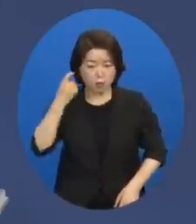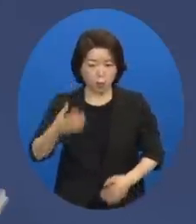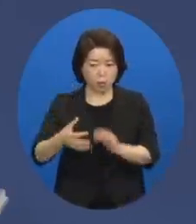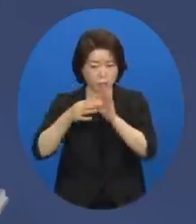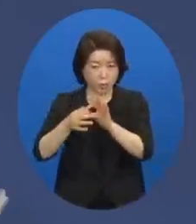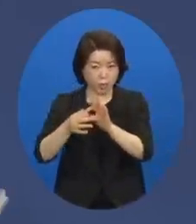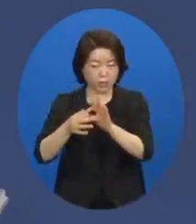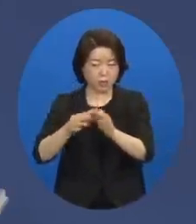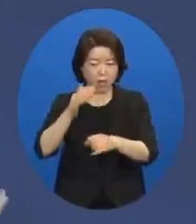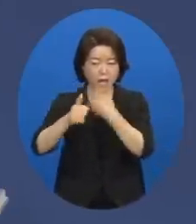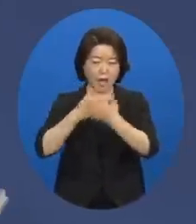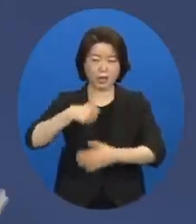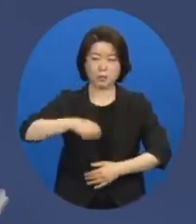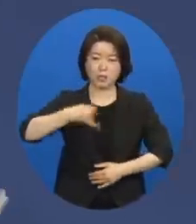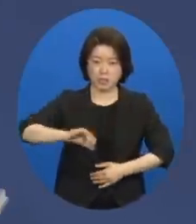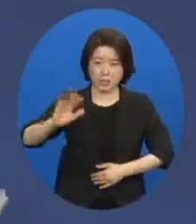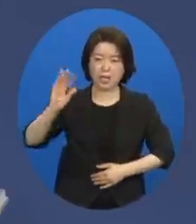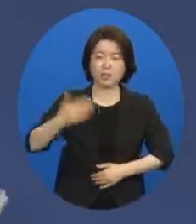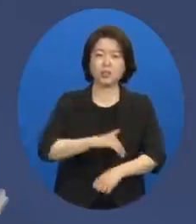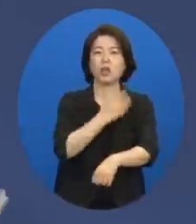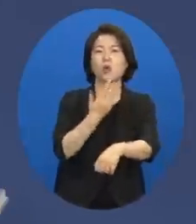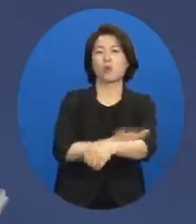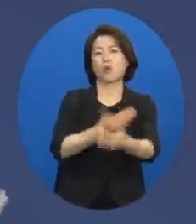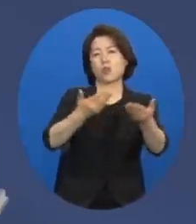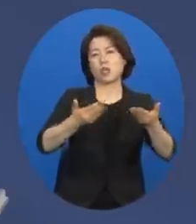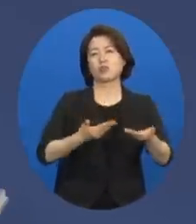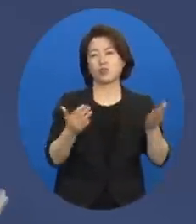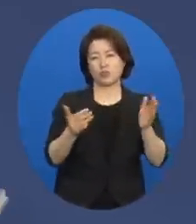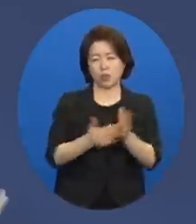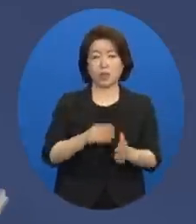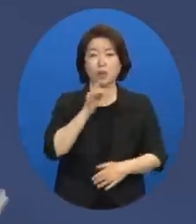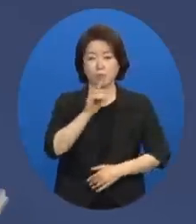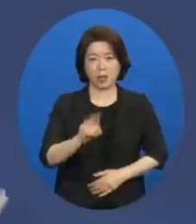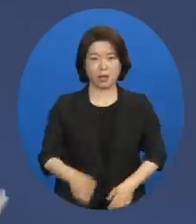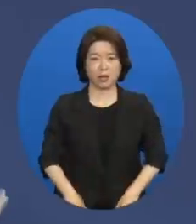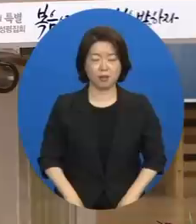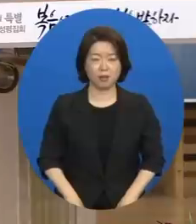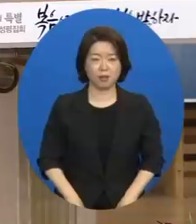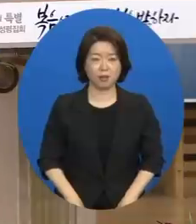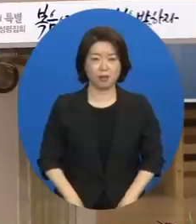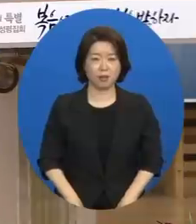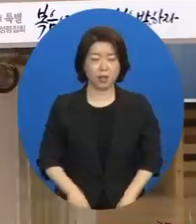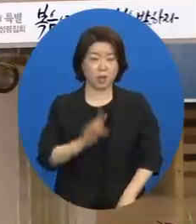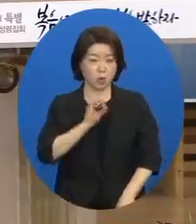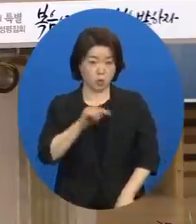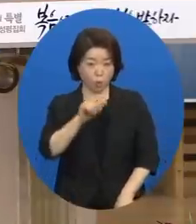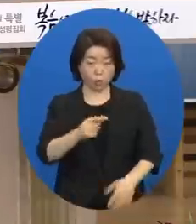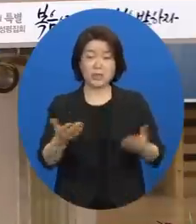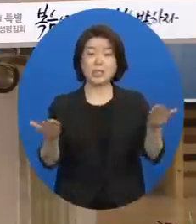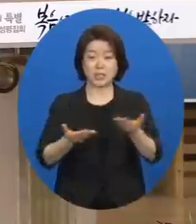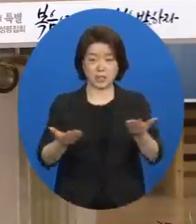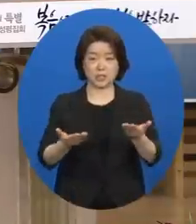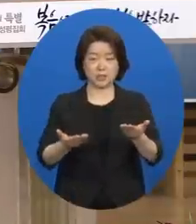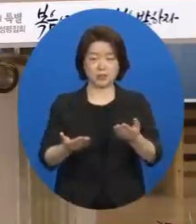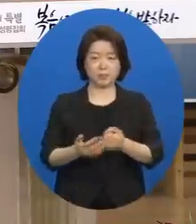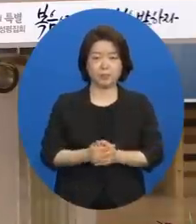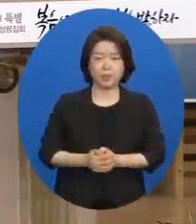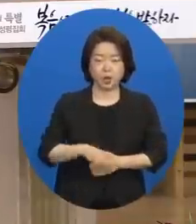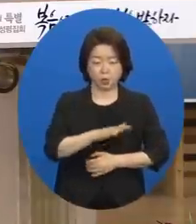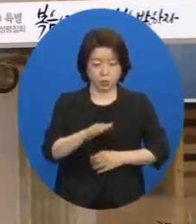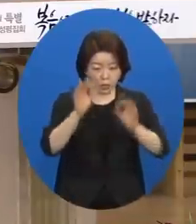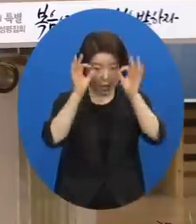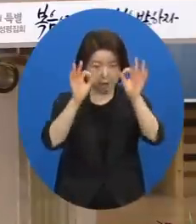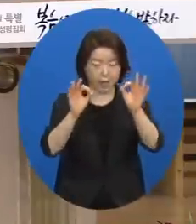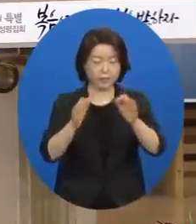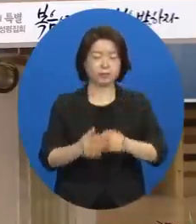통해서 하나님의 자녀되는 권세를 주셨다고 말씀합니다. 오직 이 일을 우리가 이제 살펴볼